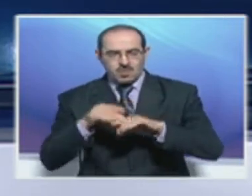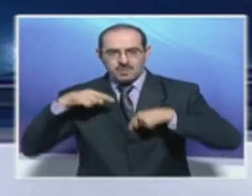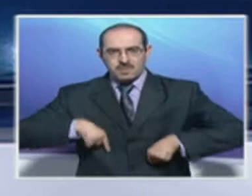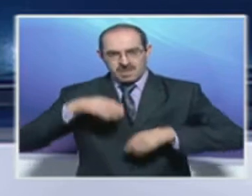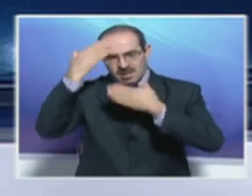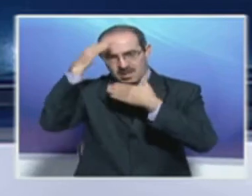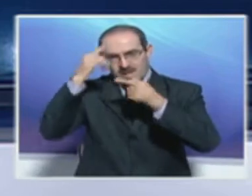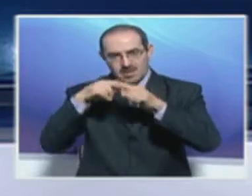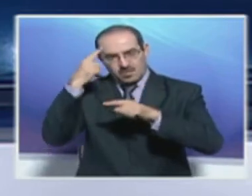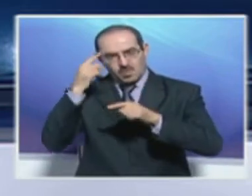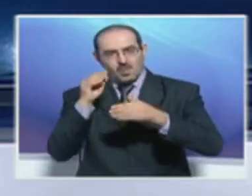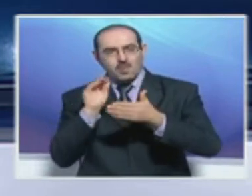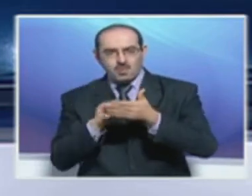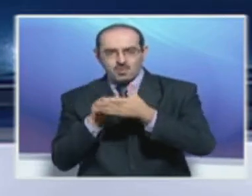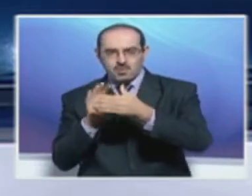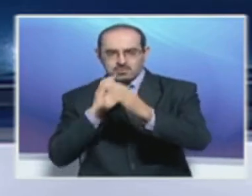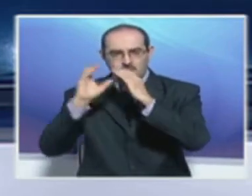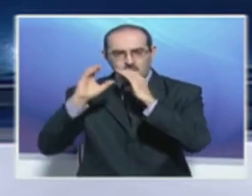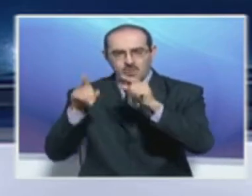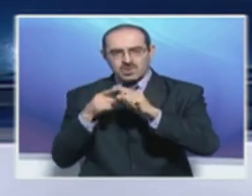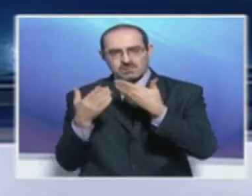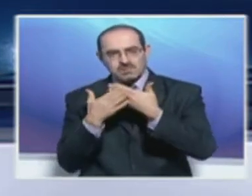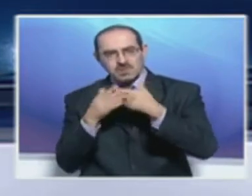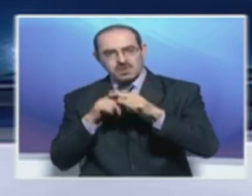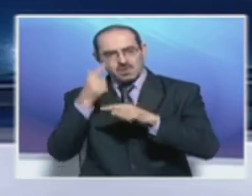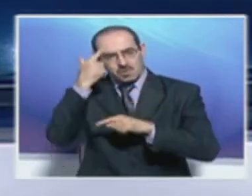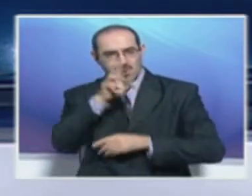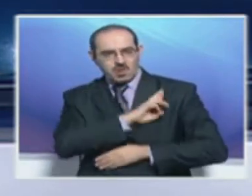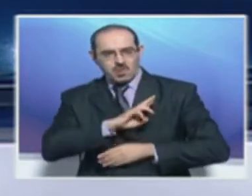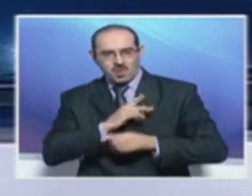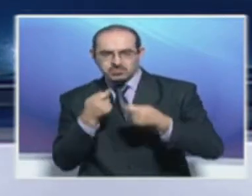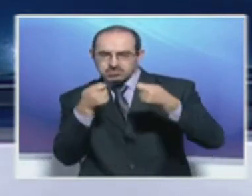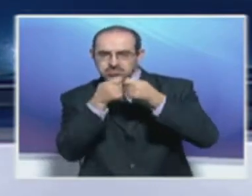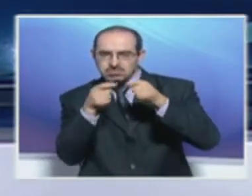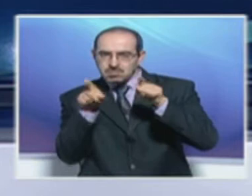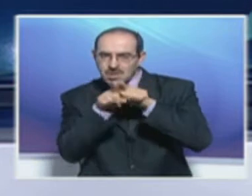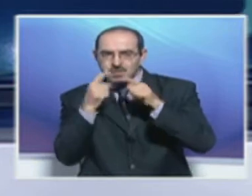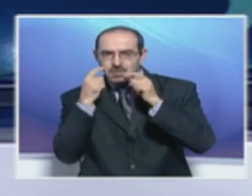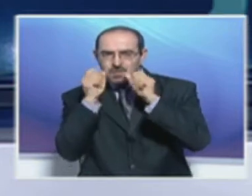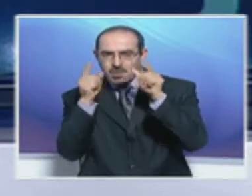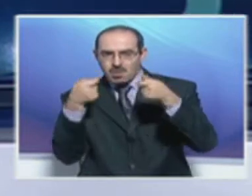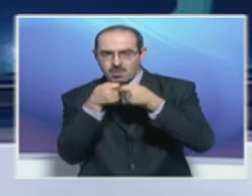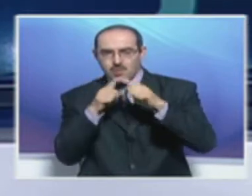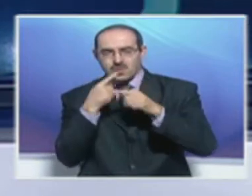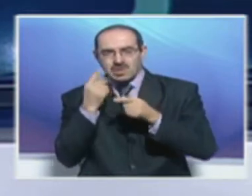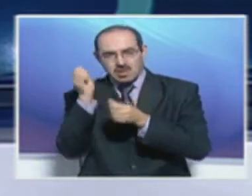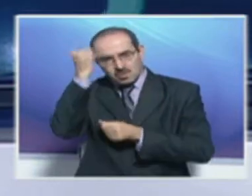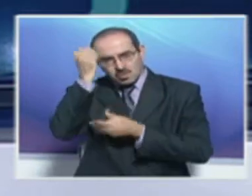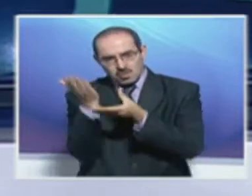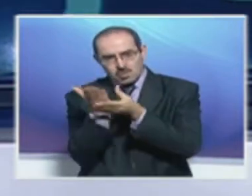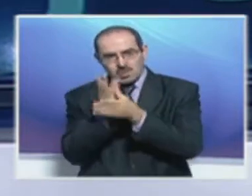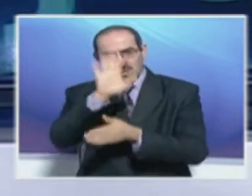الخارجية إلى تعزيز الحوار والتشاور لتحقيق توافق الرؤى والأعمال حول القضايا الإقليمية ذات